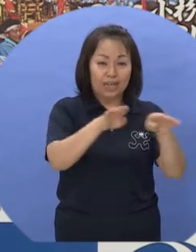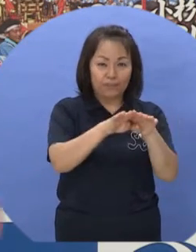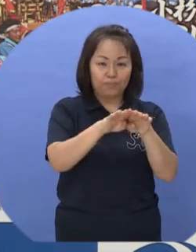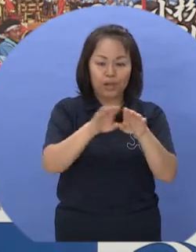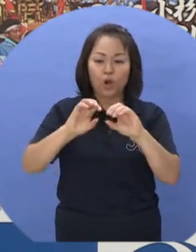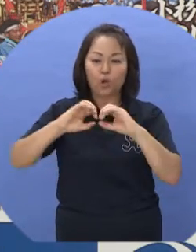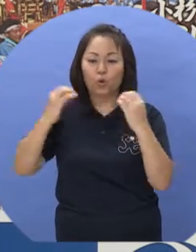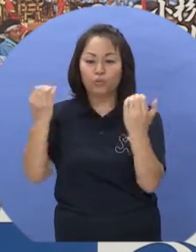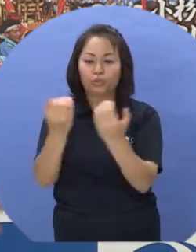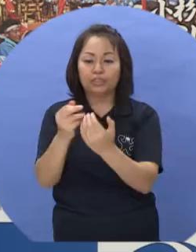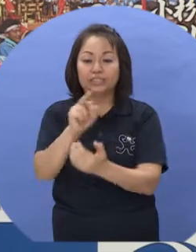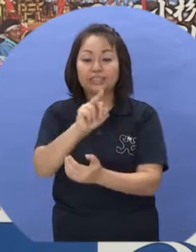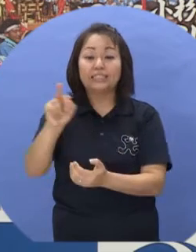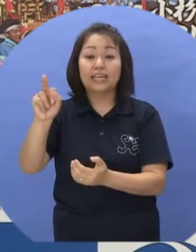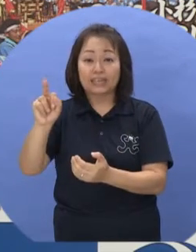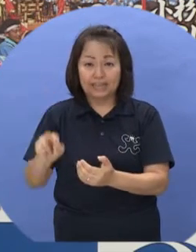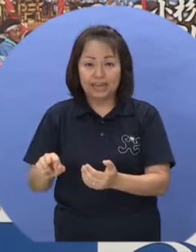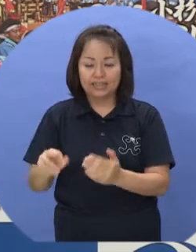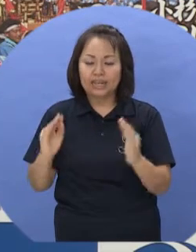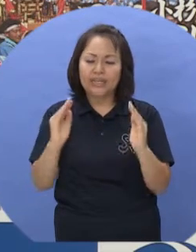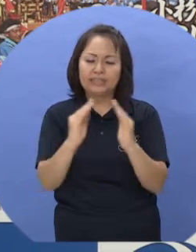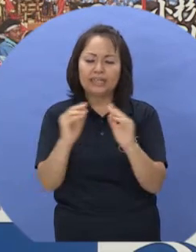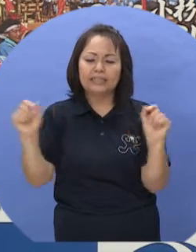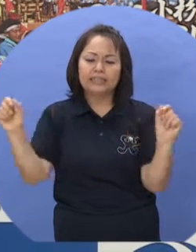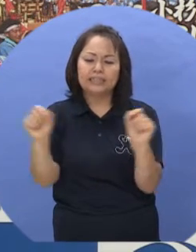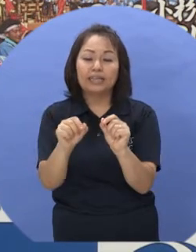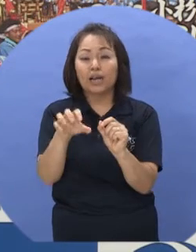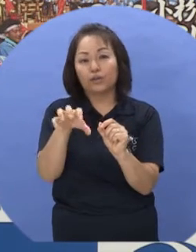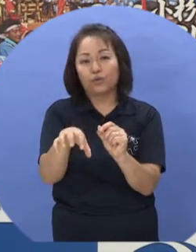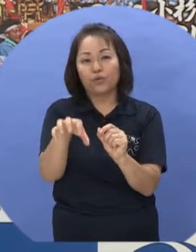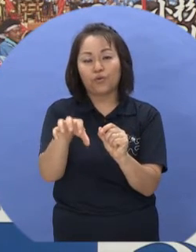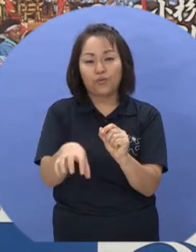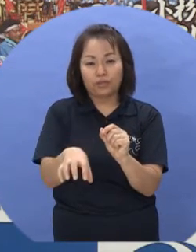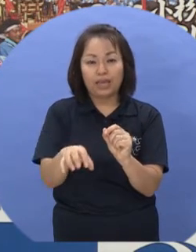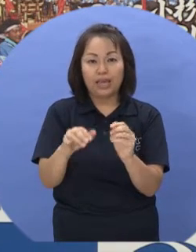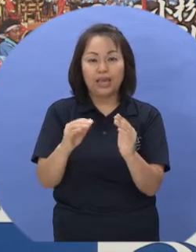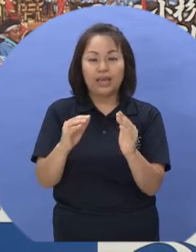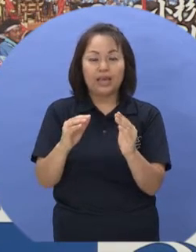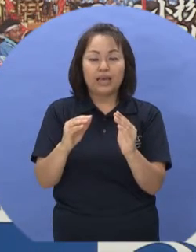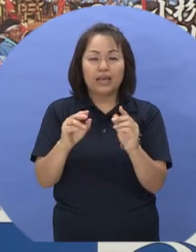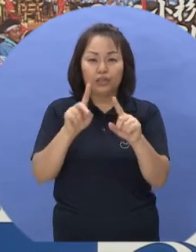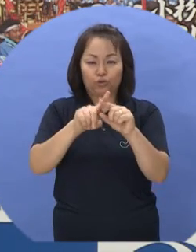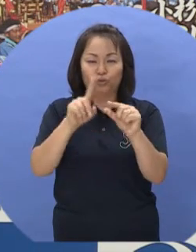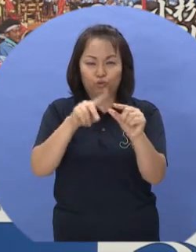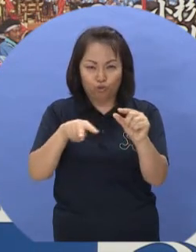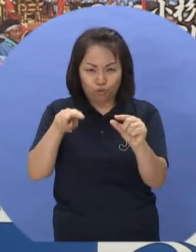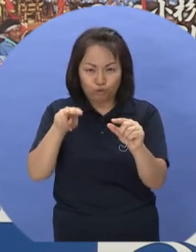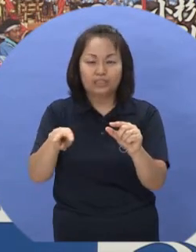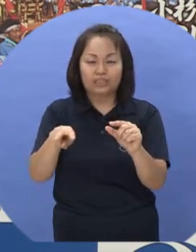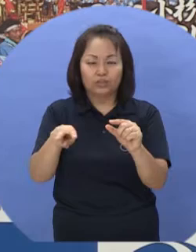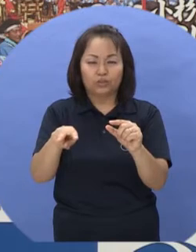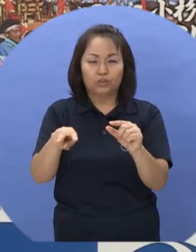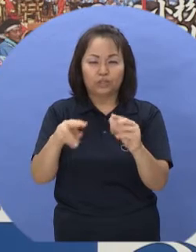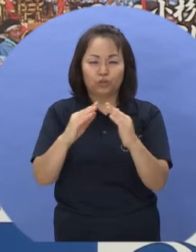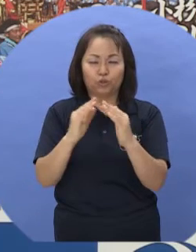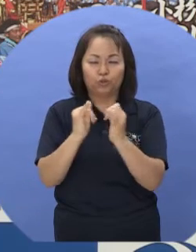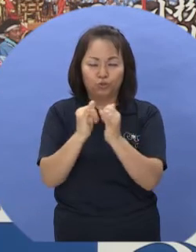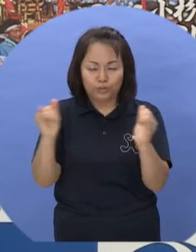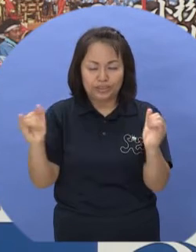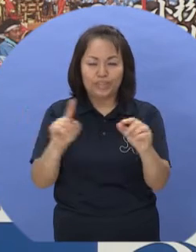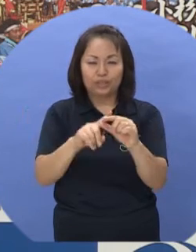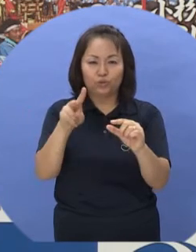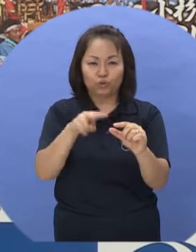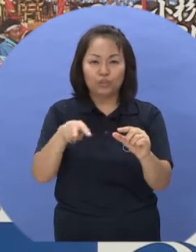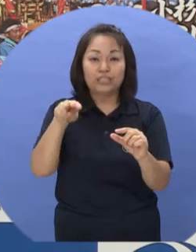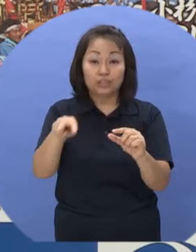の地域に身近なところで、まさに住民主体で取り組んでいただく、住民主体の介護予防体操として